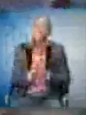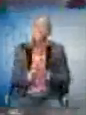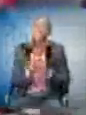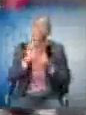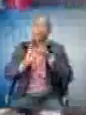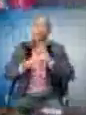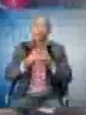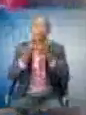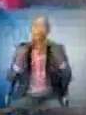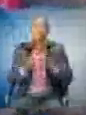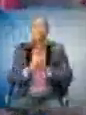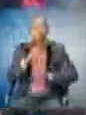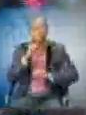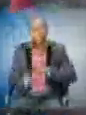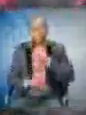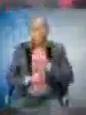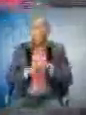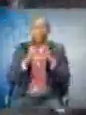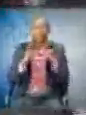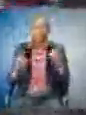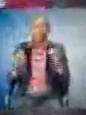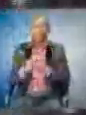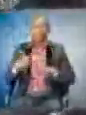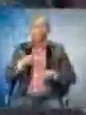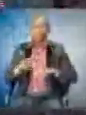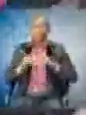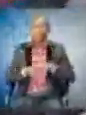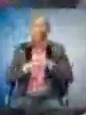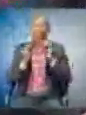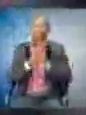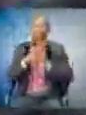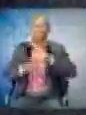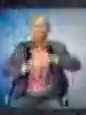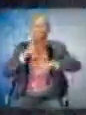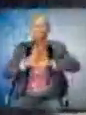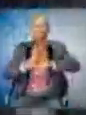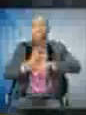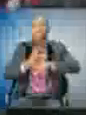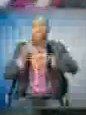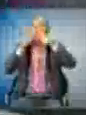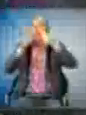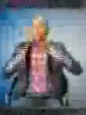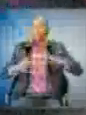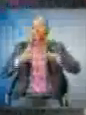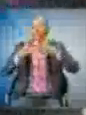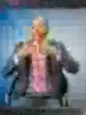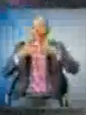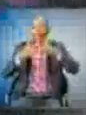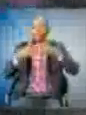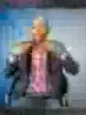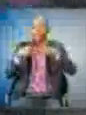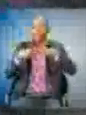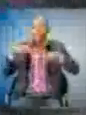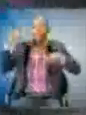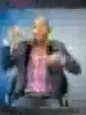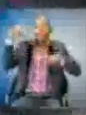kulikasi munetutezwa sana. Tulianza kuweka kabini ya sasa kwa kufanya distribution ya moto mulikasi. Bangata